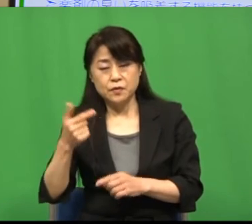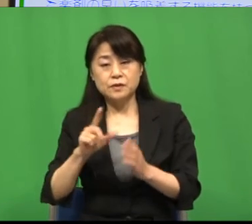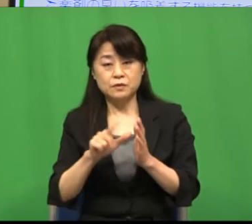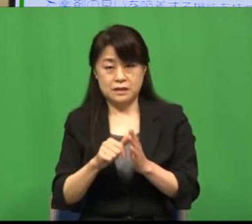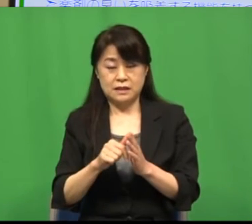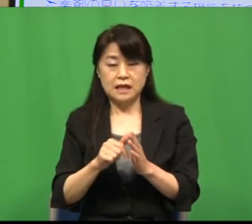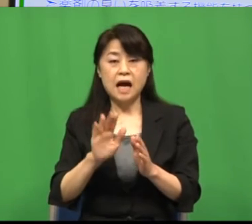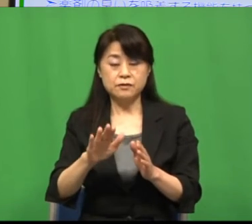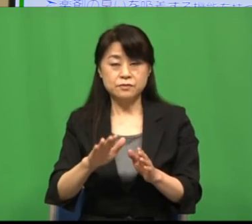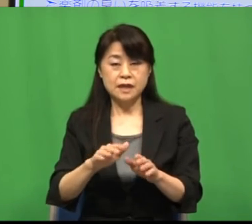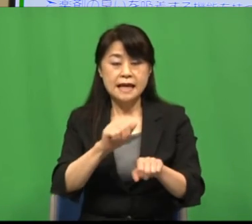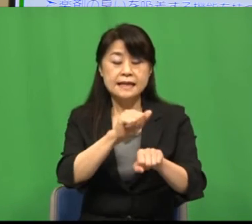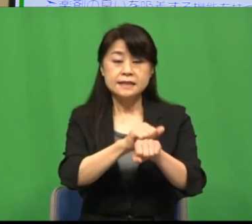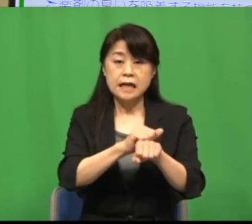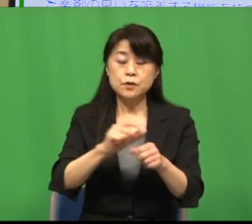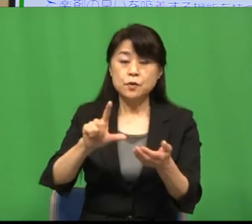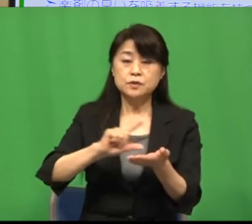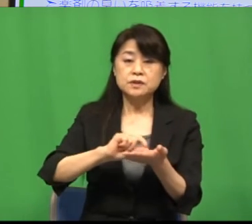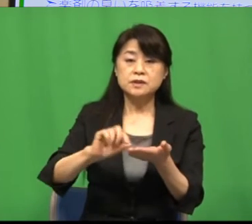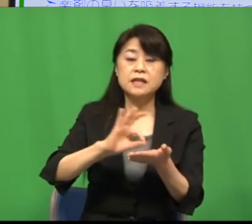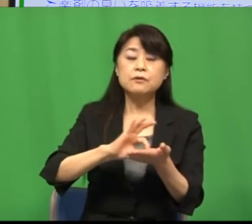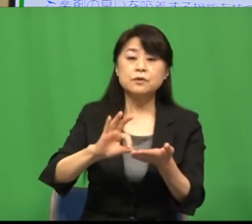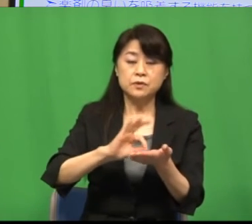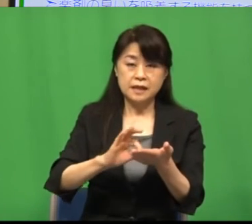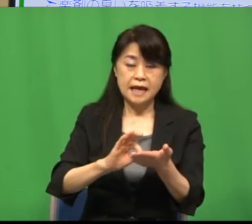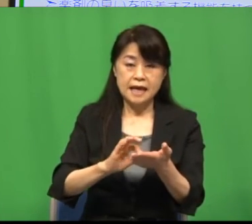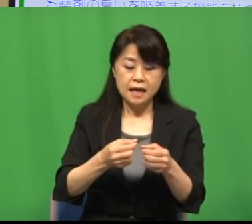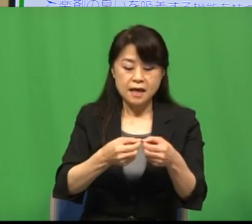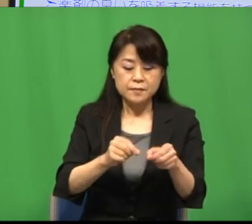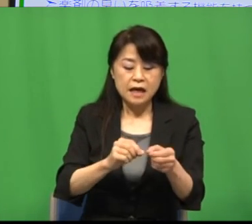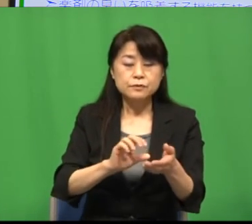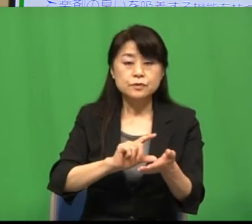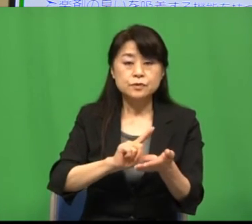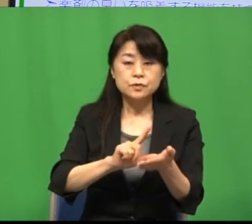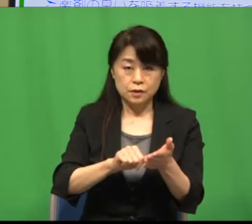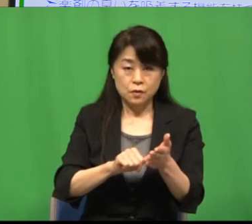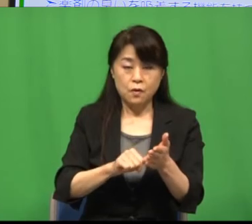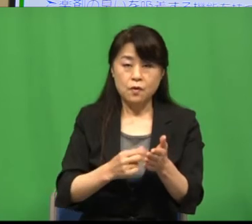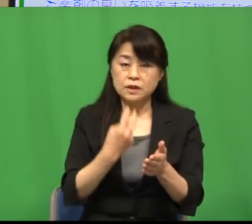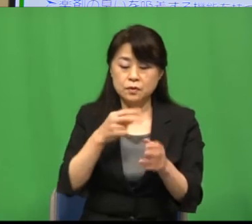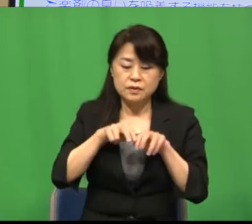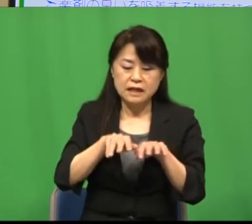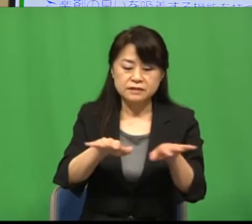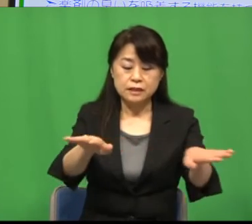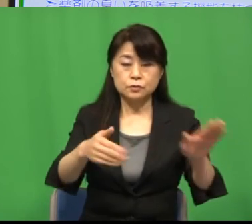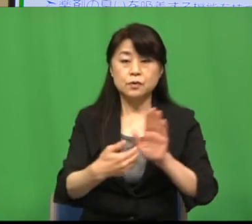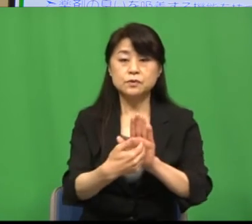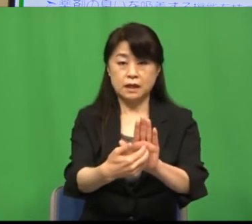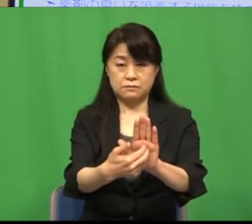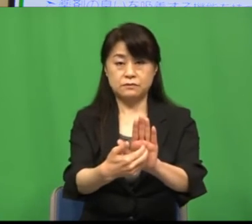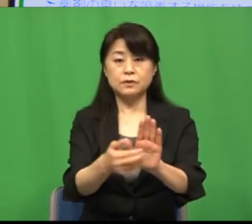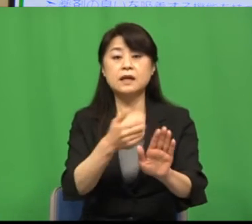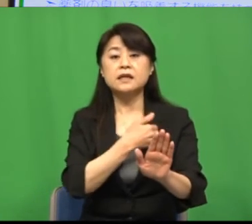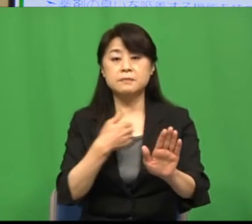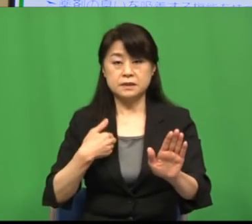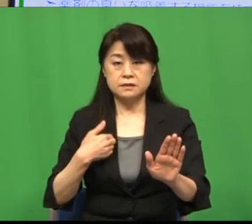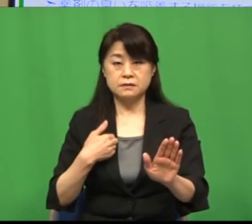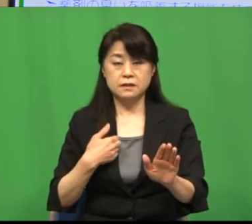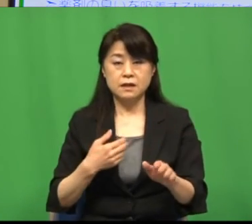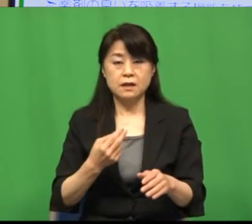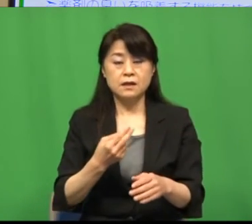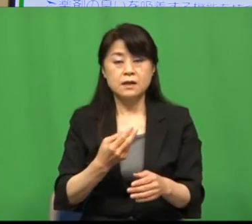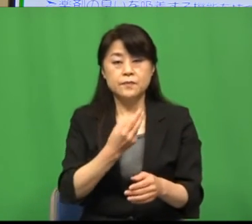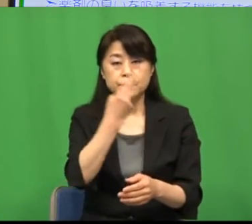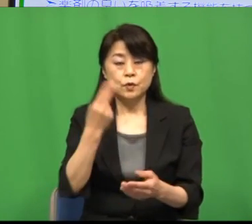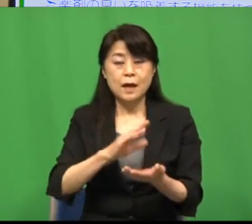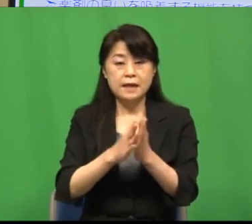で開封する際の匂いの拡散を防ぐことができます。本件の製薬産業と深い関わり